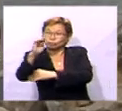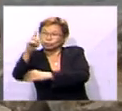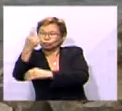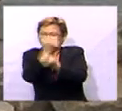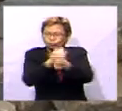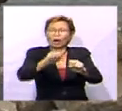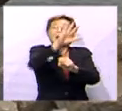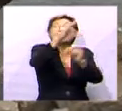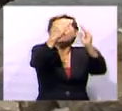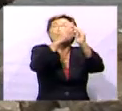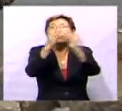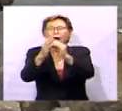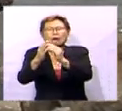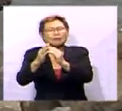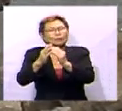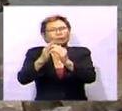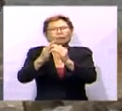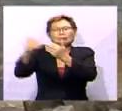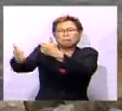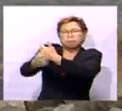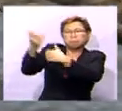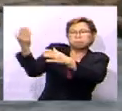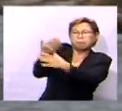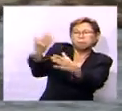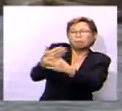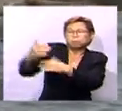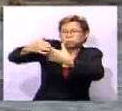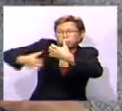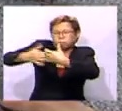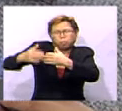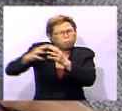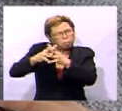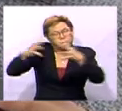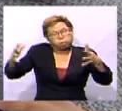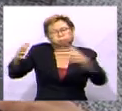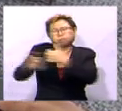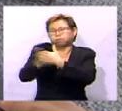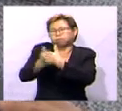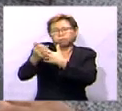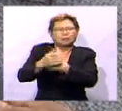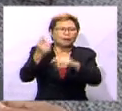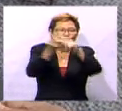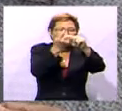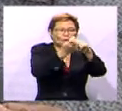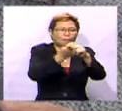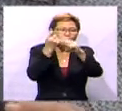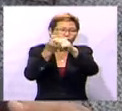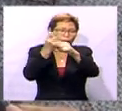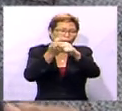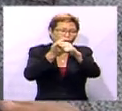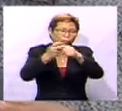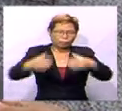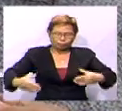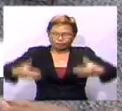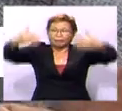menyelamatkan 5 buah rumah yang paling terdedah kepada ancaman hakisan. Yang mana dengan terbinanya yang kita panggil riret